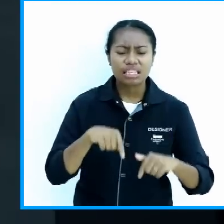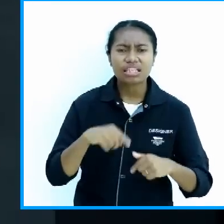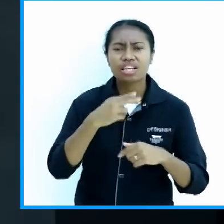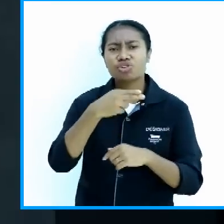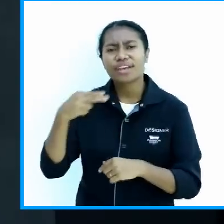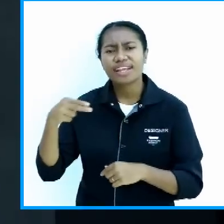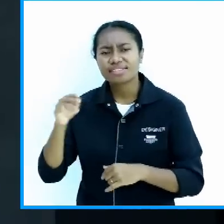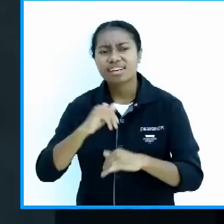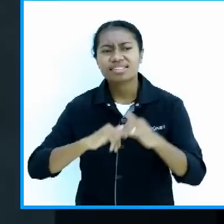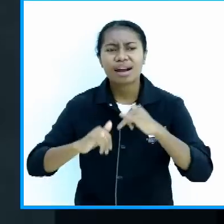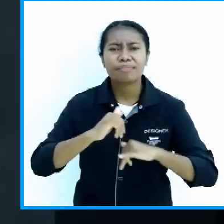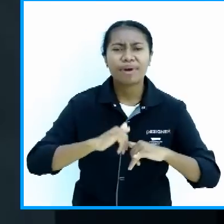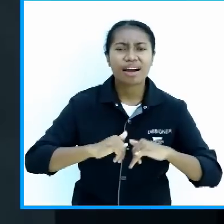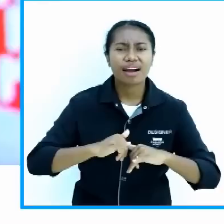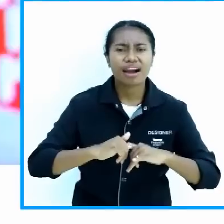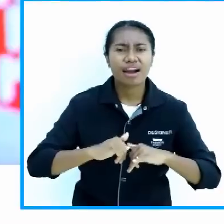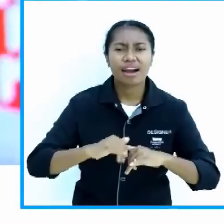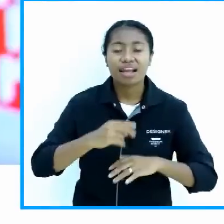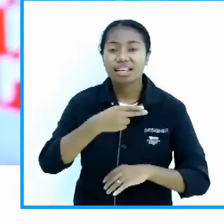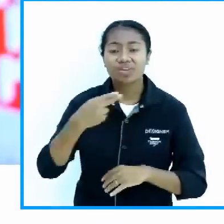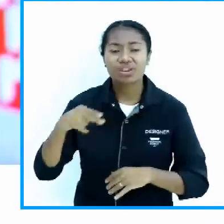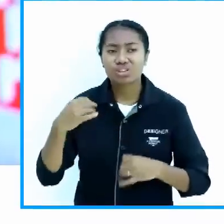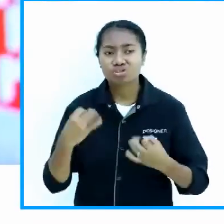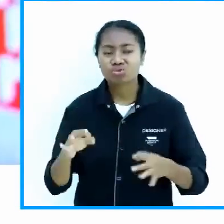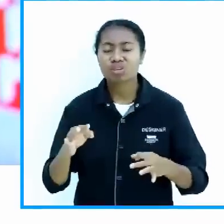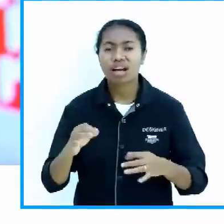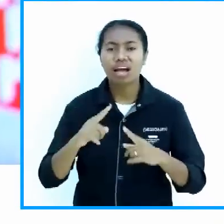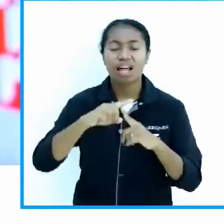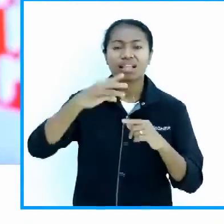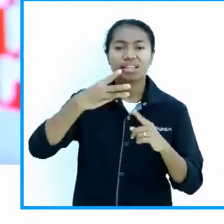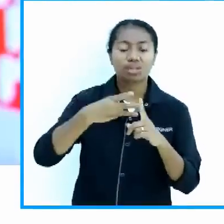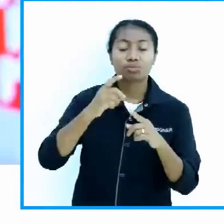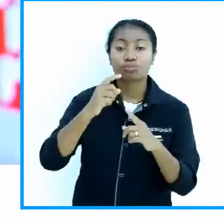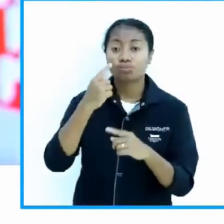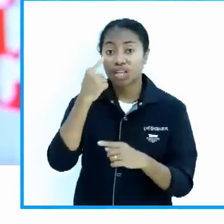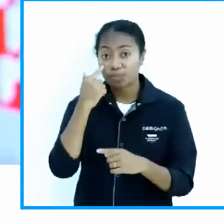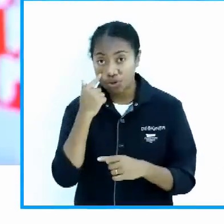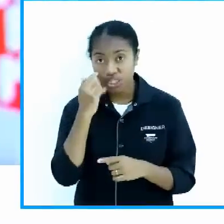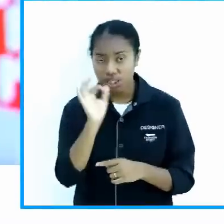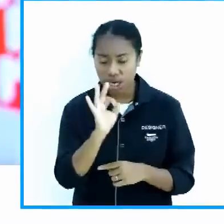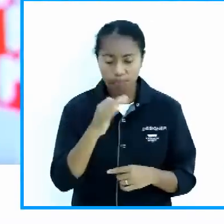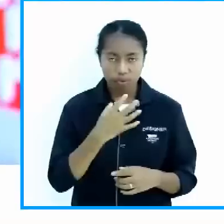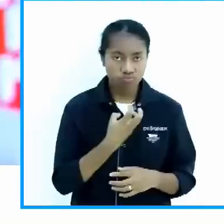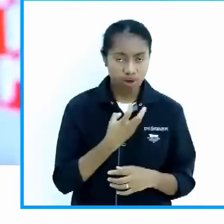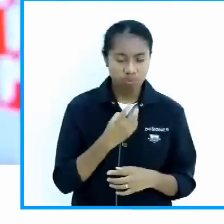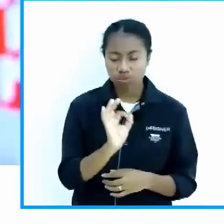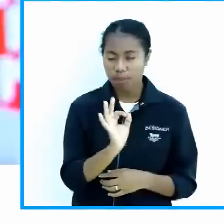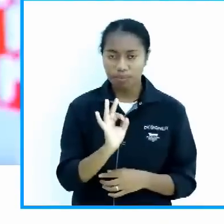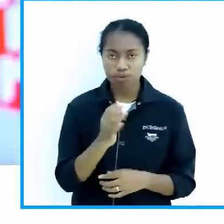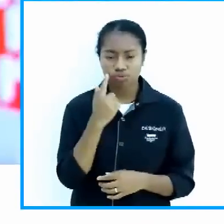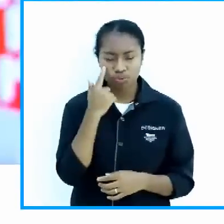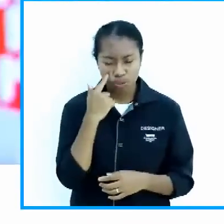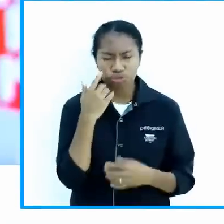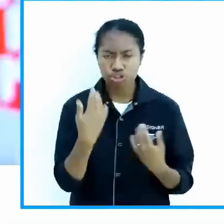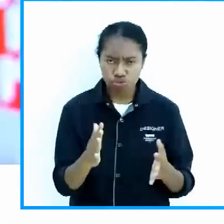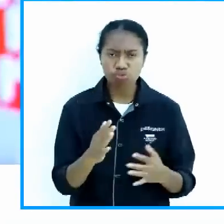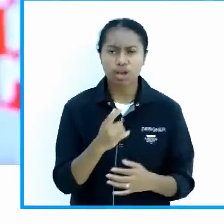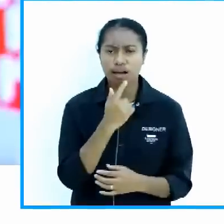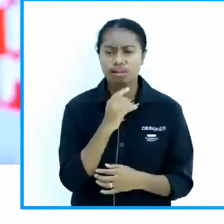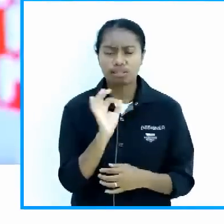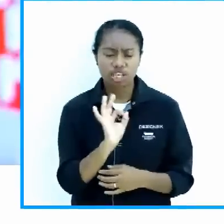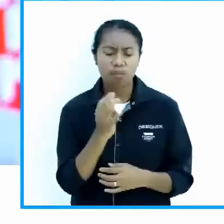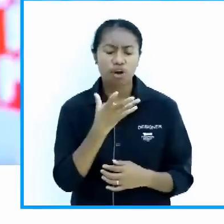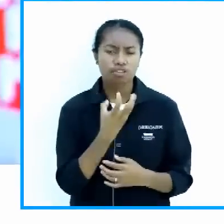slide berikut, Indonesia vaksinnya sudah terbukti, jadi tidak perlu ragu. Lalu ada yang bertanya, kemarin saya sempat nonton video, loh, bagaimana ada orang yang